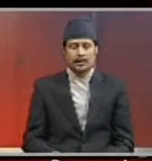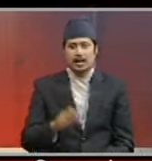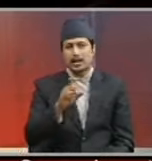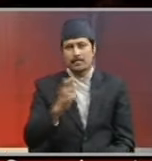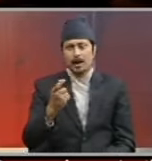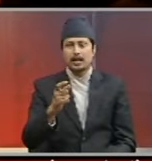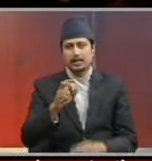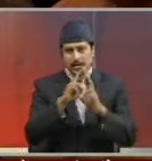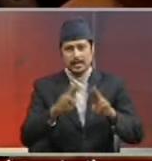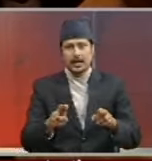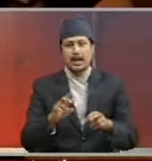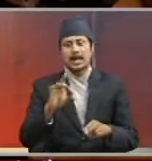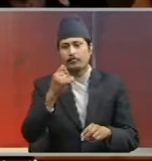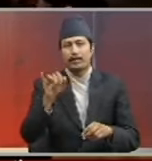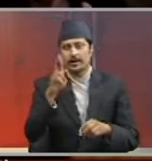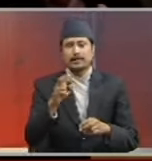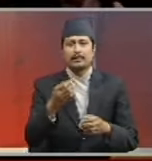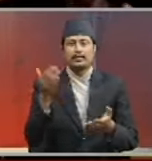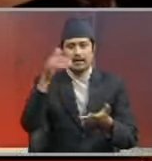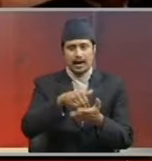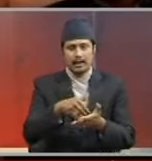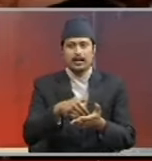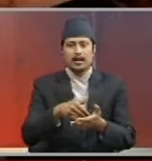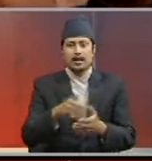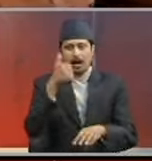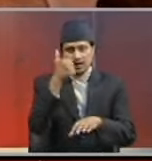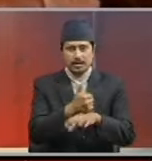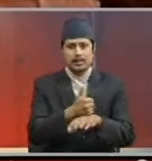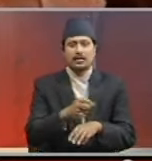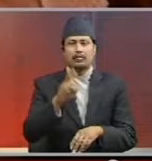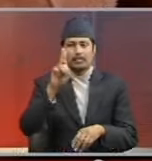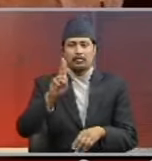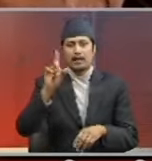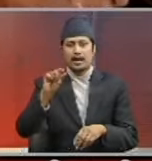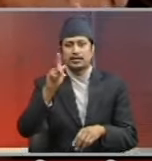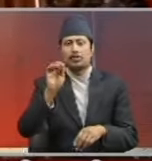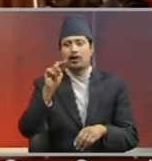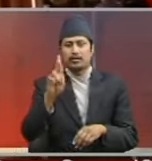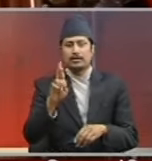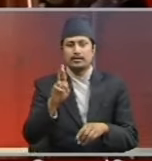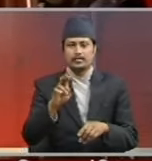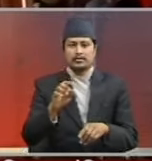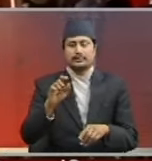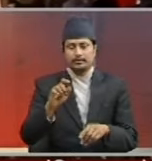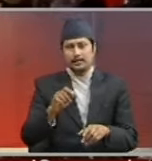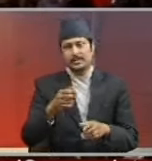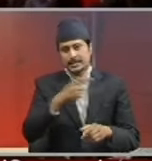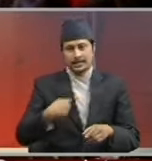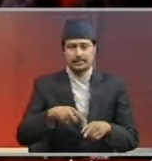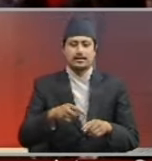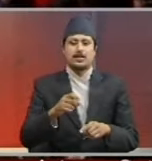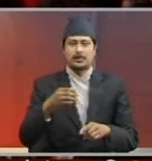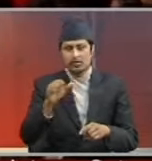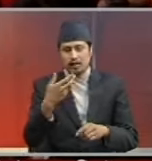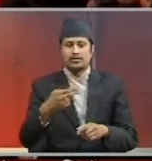Nepal International Trade and Investment प्लेटफर्मका अध्यक्ष भास्कर राज राजखोनिकारले चीनसँग जल तथा थल मार्ग